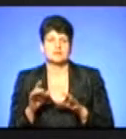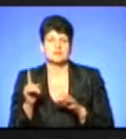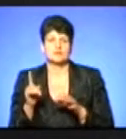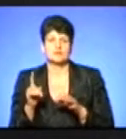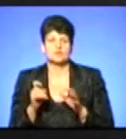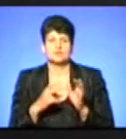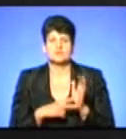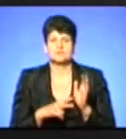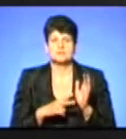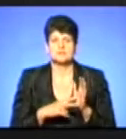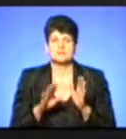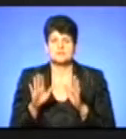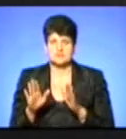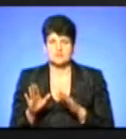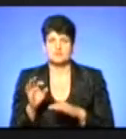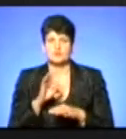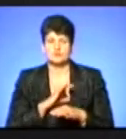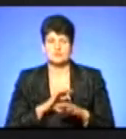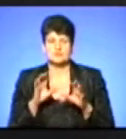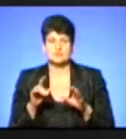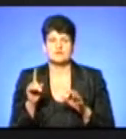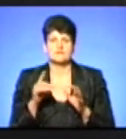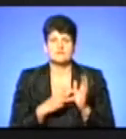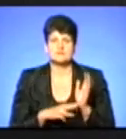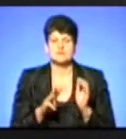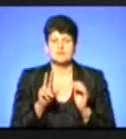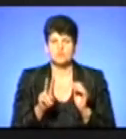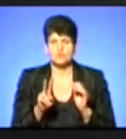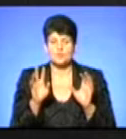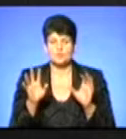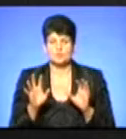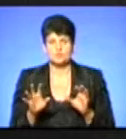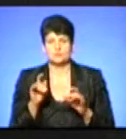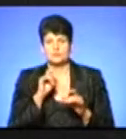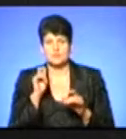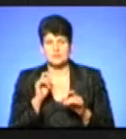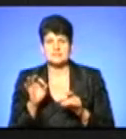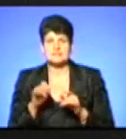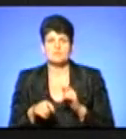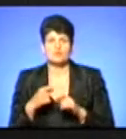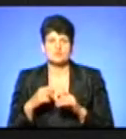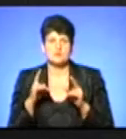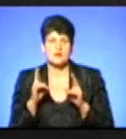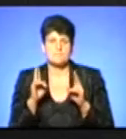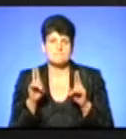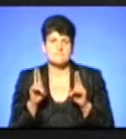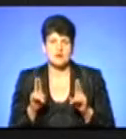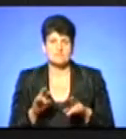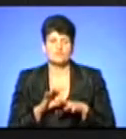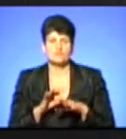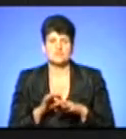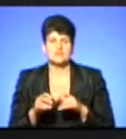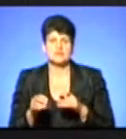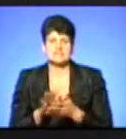про адмінправопорушення. Застосовується і стаття 82 Кодексу України про адміністративні порушення за порушення правил поводження з відходами, тому